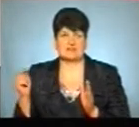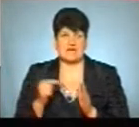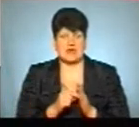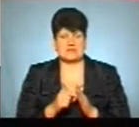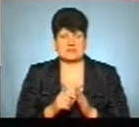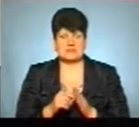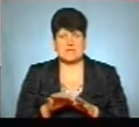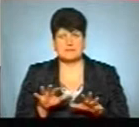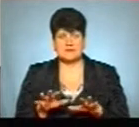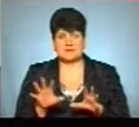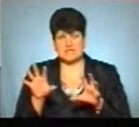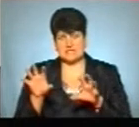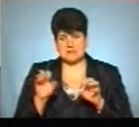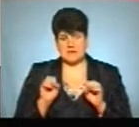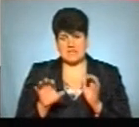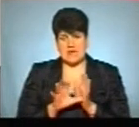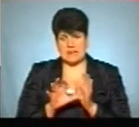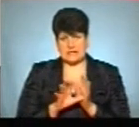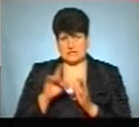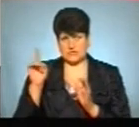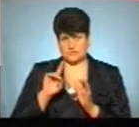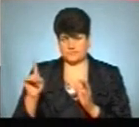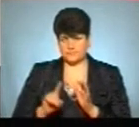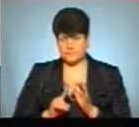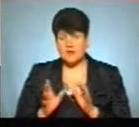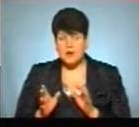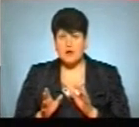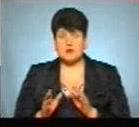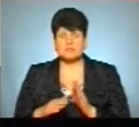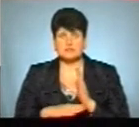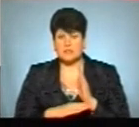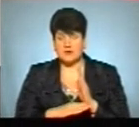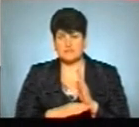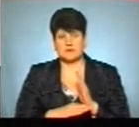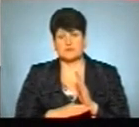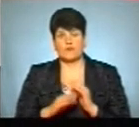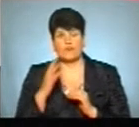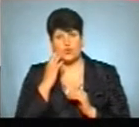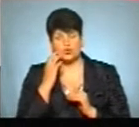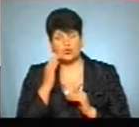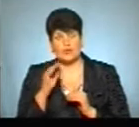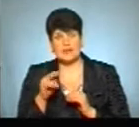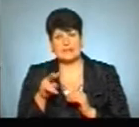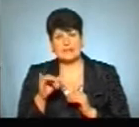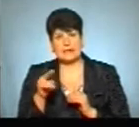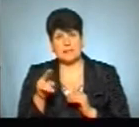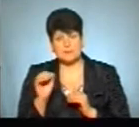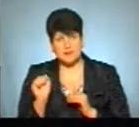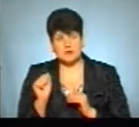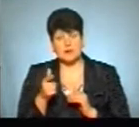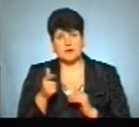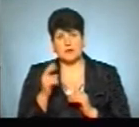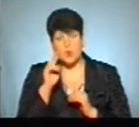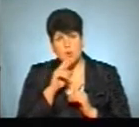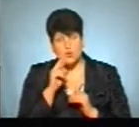вони забираються електричний струм. І знову ж, це крихкі дерева, це в першу чергу фруктові, це липи дуже крихкі дерева, груші